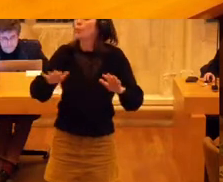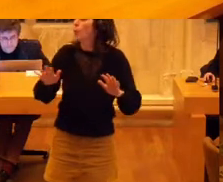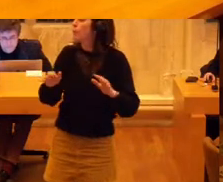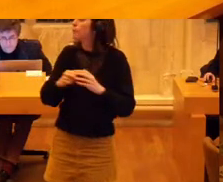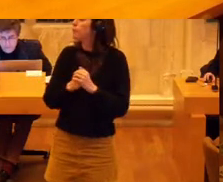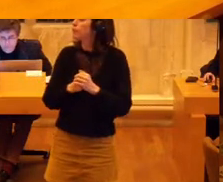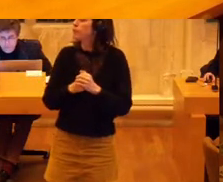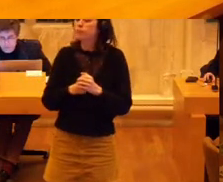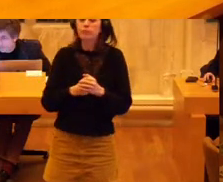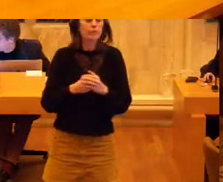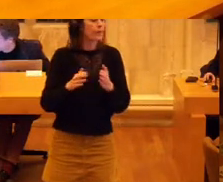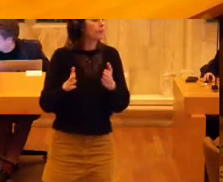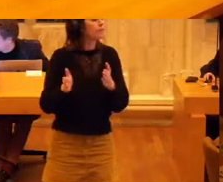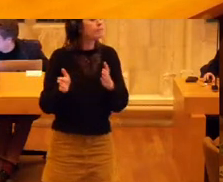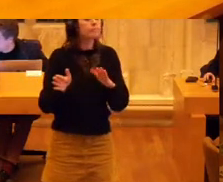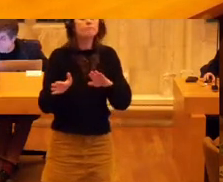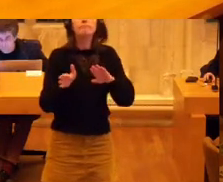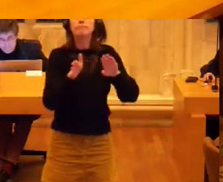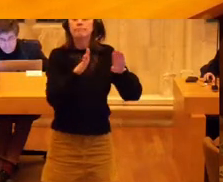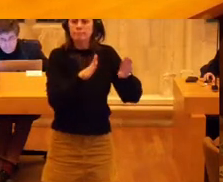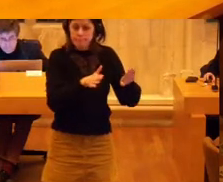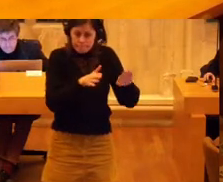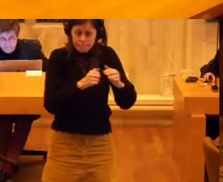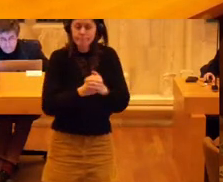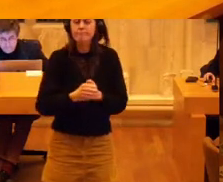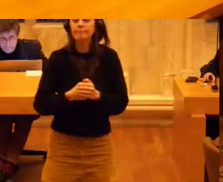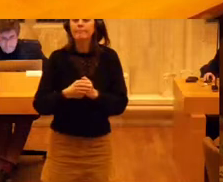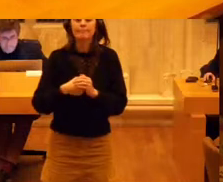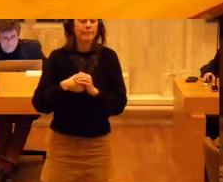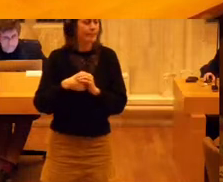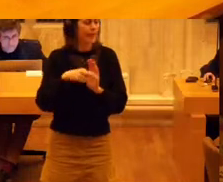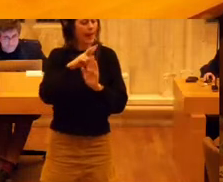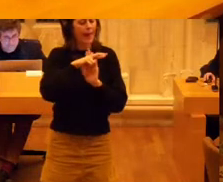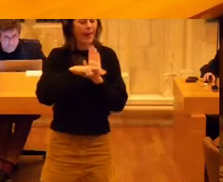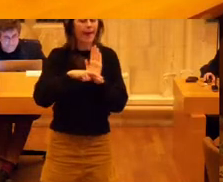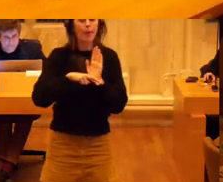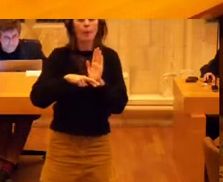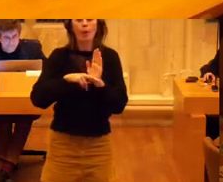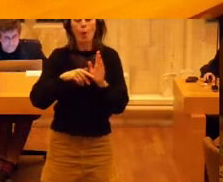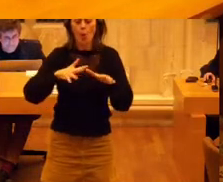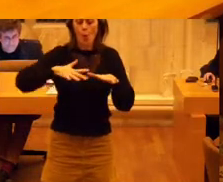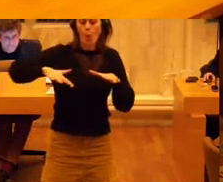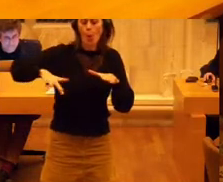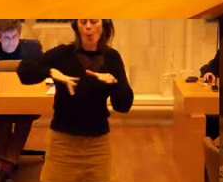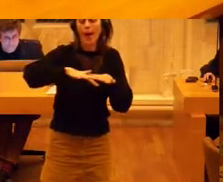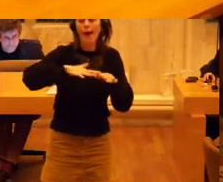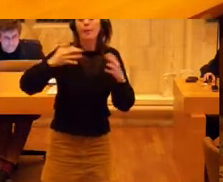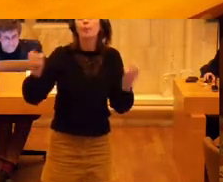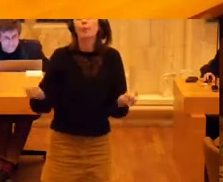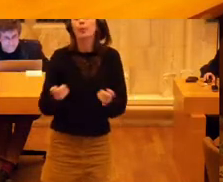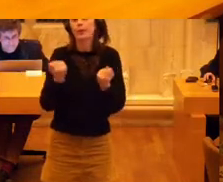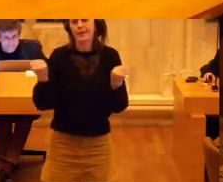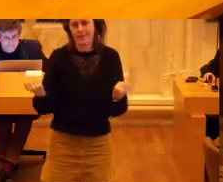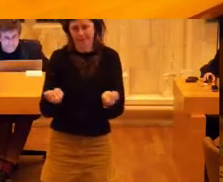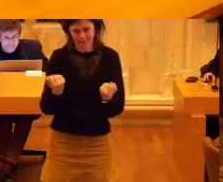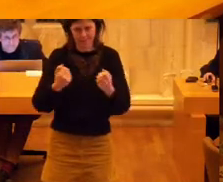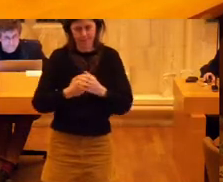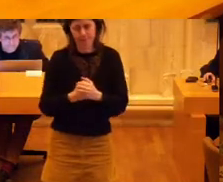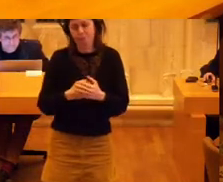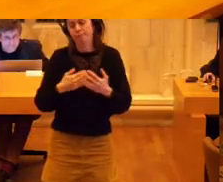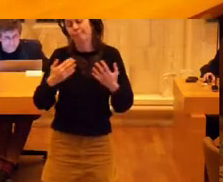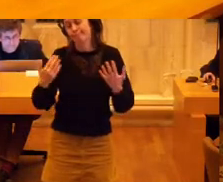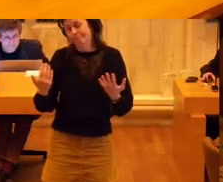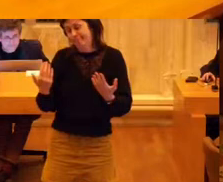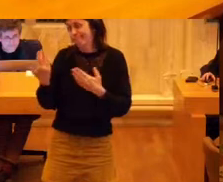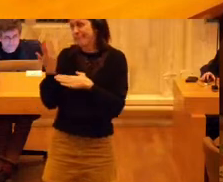va passer à un autre sujet, donc le règlement local de publicité. Alors même s'il s'agit d'un sujet intercommunal, il est bien naturel qu'il y ait une présentation